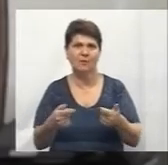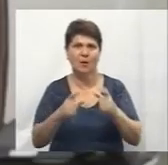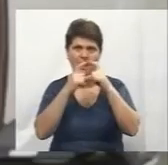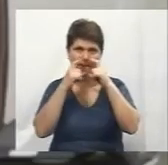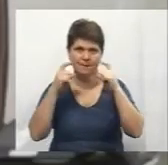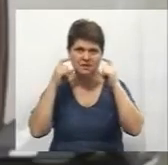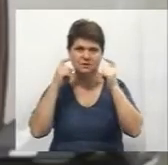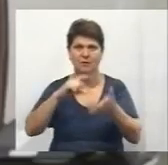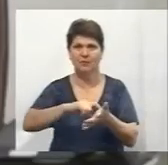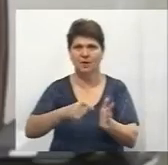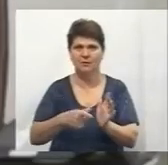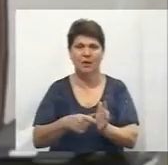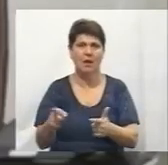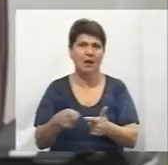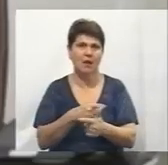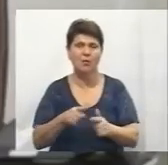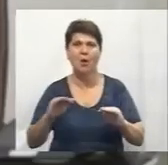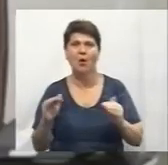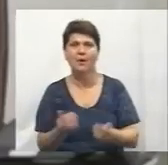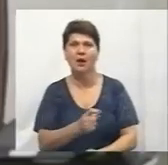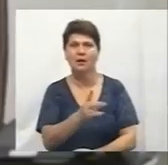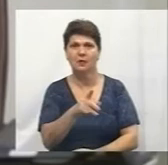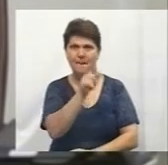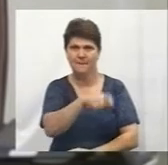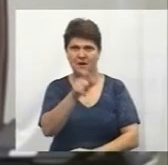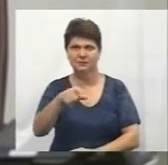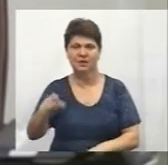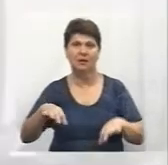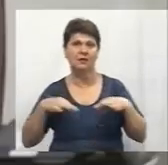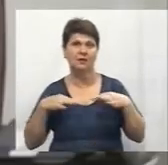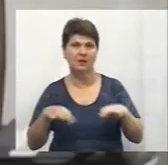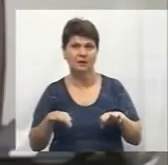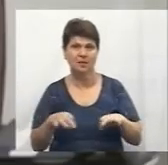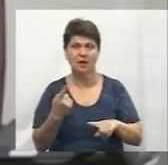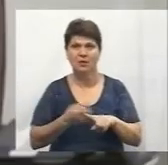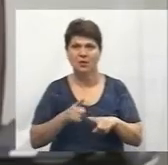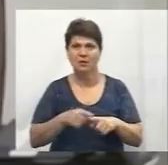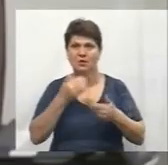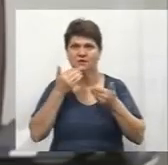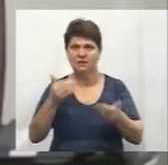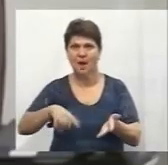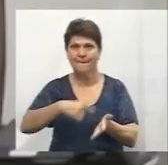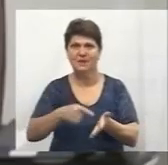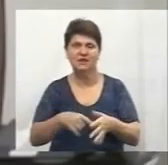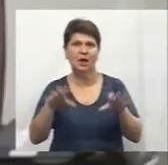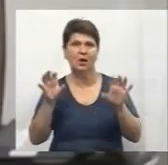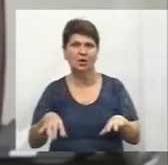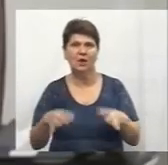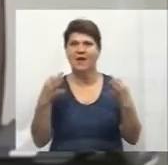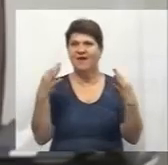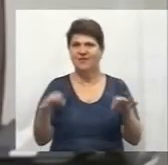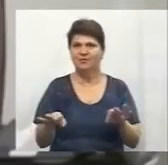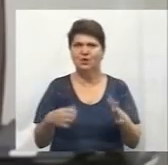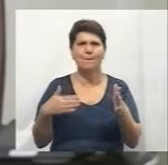в приміщеннях або обмеження щодо кількості пасажирів у транспорті. Тому звертаюсь до міських голів, випустіть